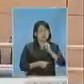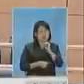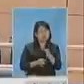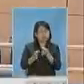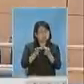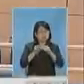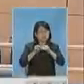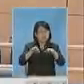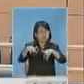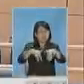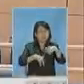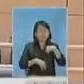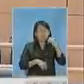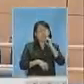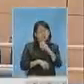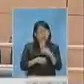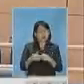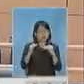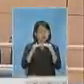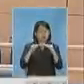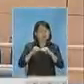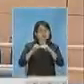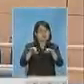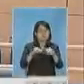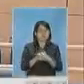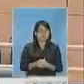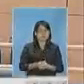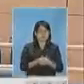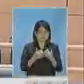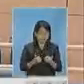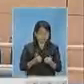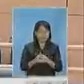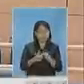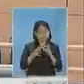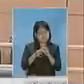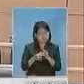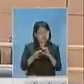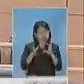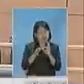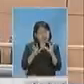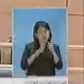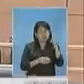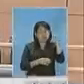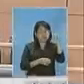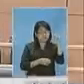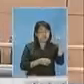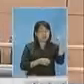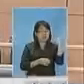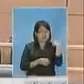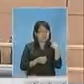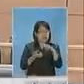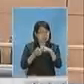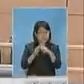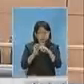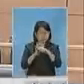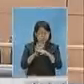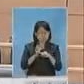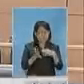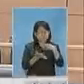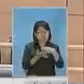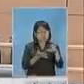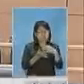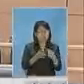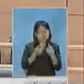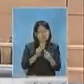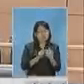ยุติธรรมเท่านี้เองครับเรื่องที่จะเกี่ยวหรือไม่เกี่ยวกับพันตำรวจโททักษิณมีอยู่เท่านี้แต่ที่เหลือเป็น